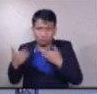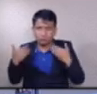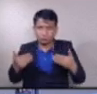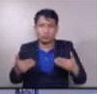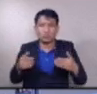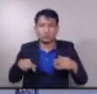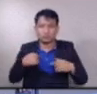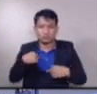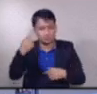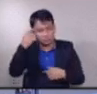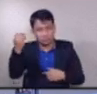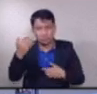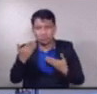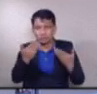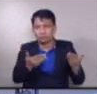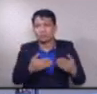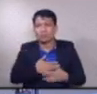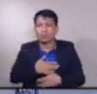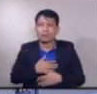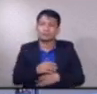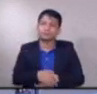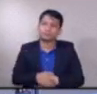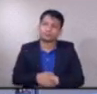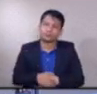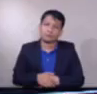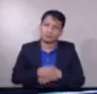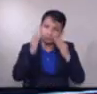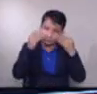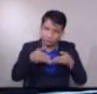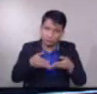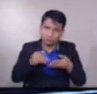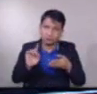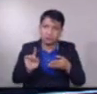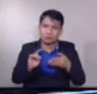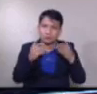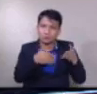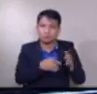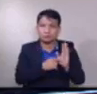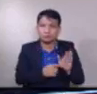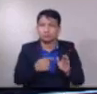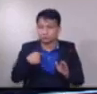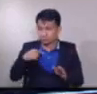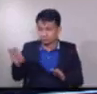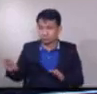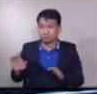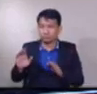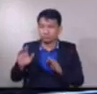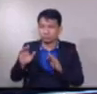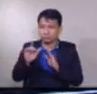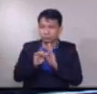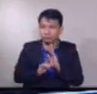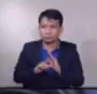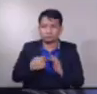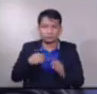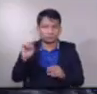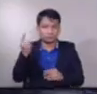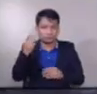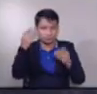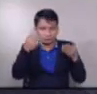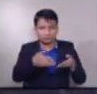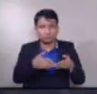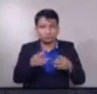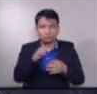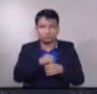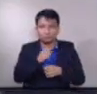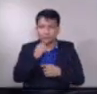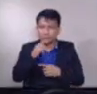sa Senado. Yes po, that's one of it. So dun ka talaga mag-focus pag ikaw naging senador? That's the primary rule kasi ako po ay sakop